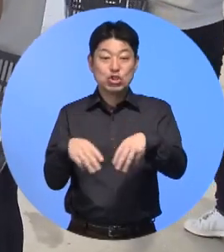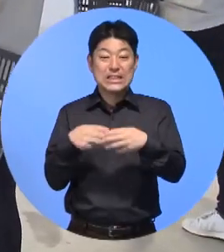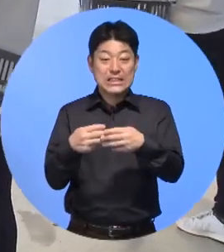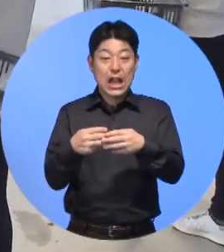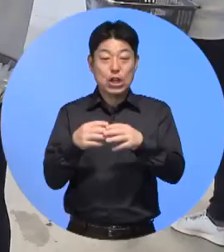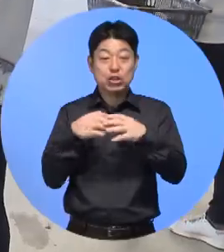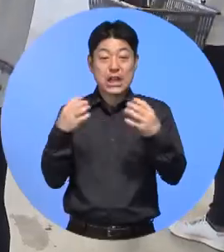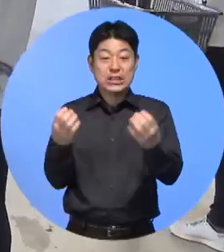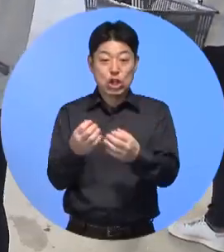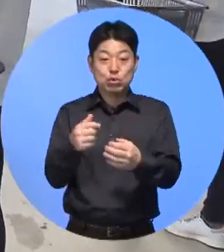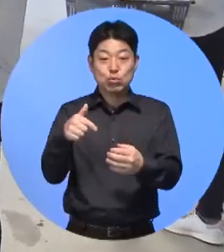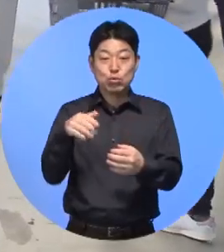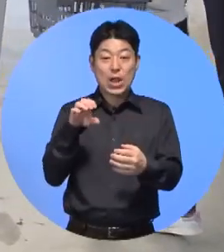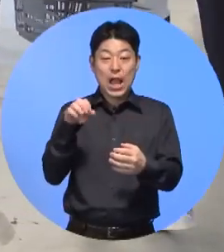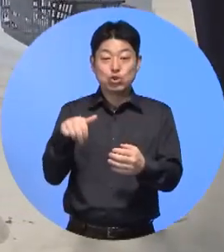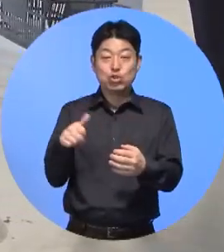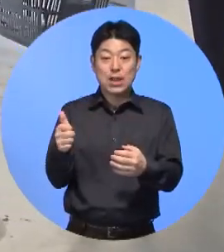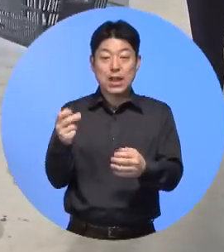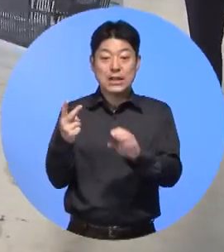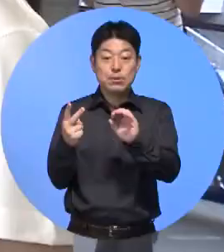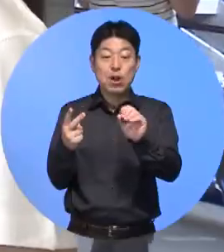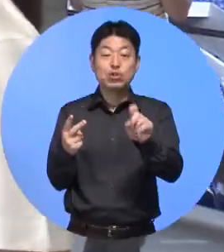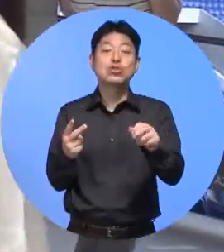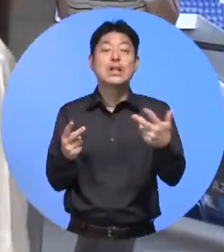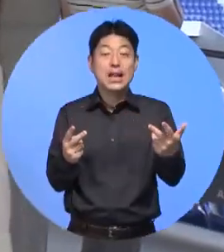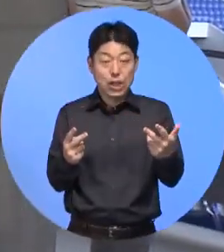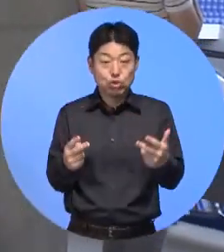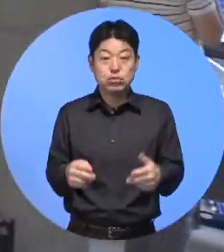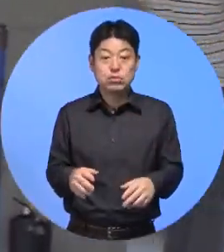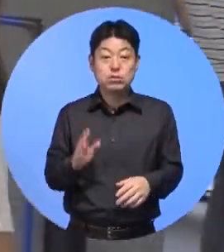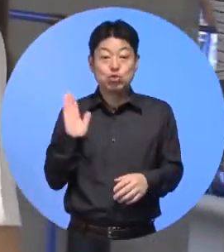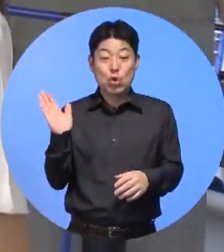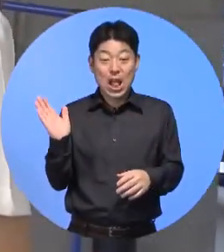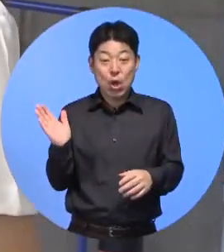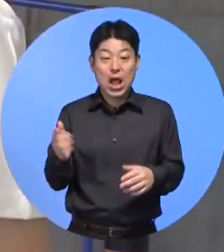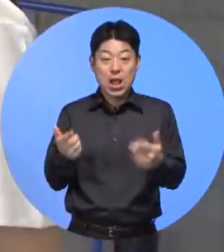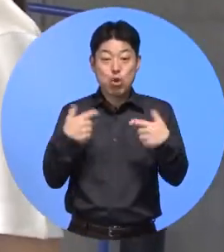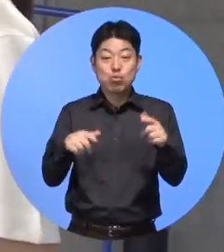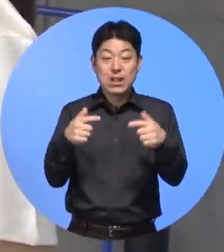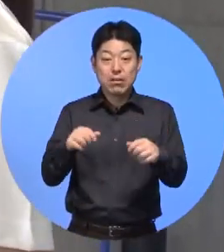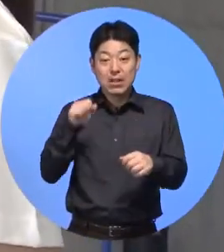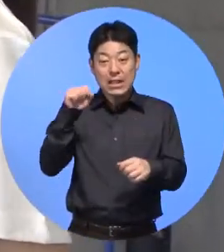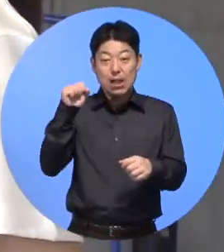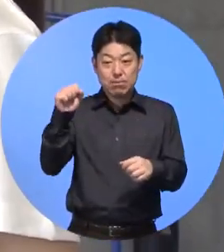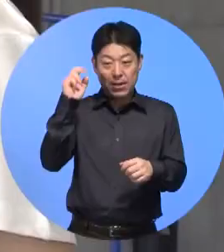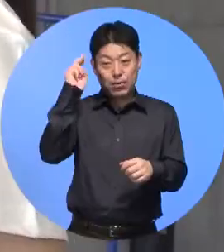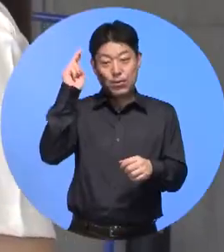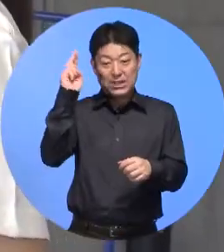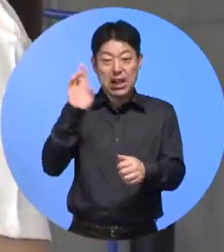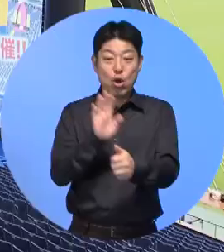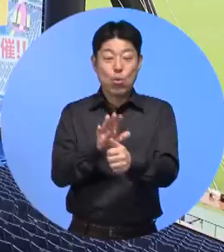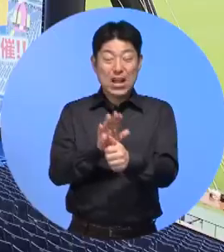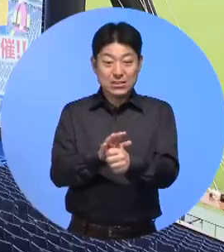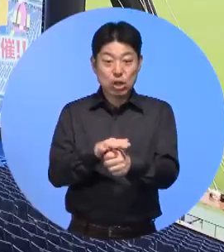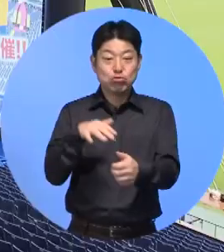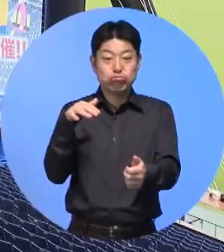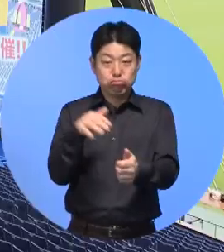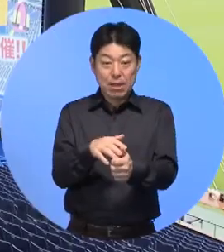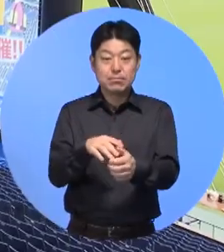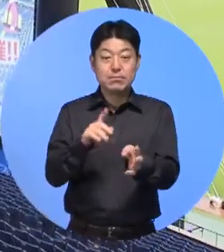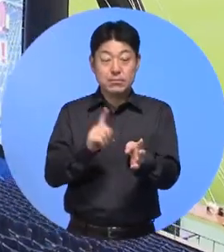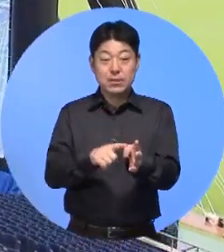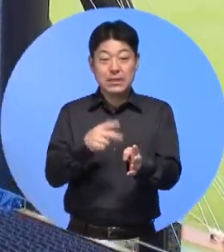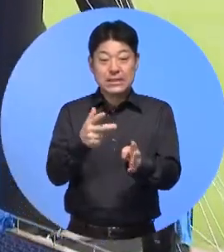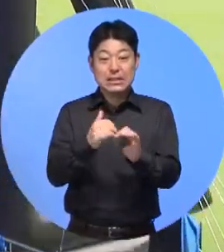催となるイベント、吹田スタジアムフェスタ2017です。これは日頃からガンバ大阪を応援し